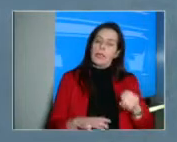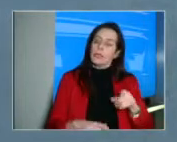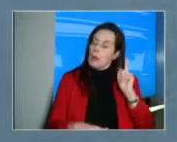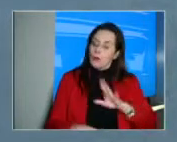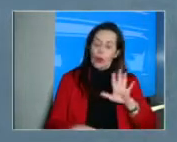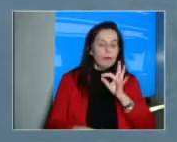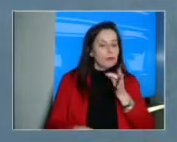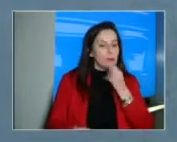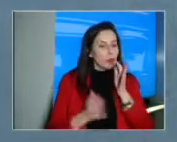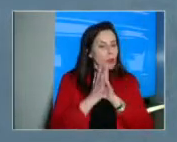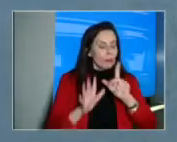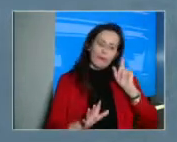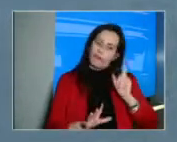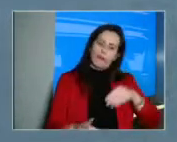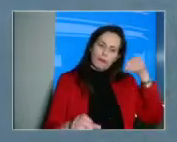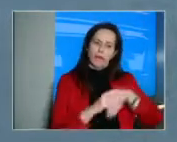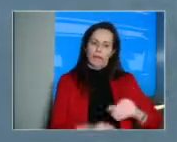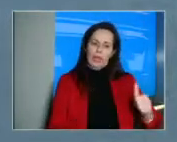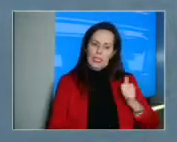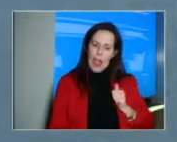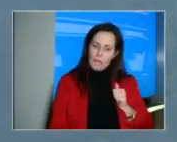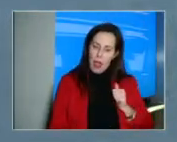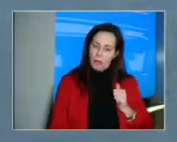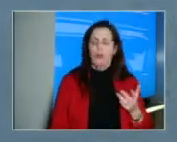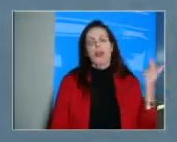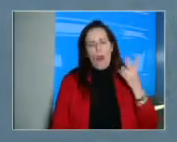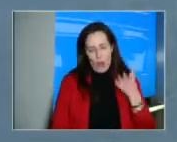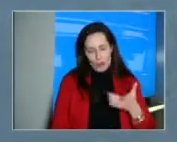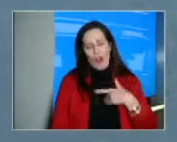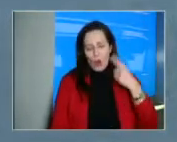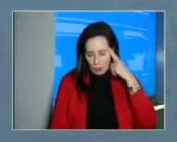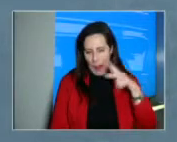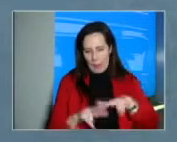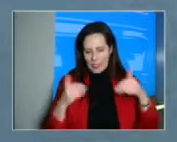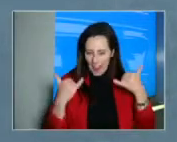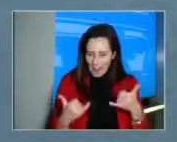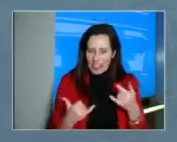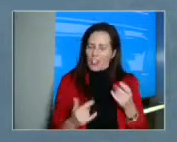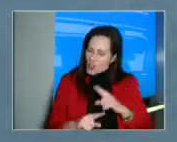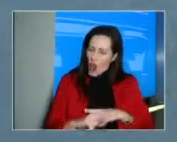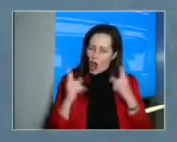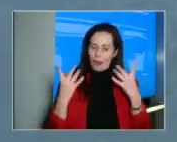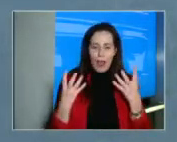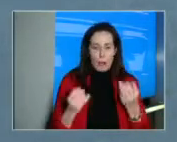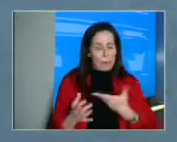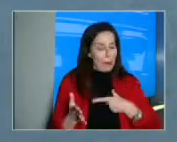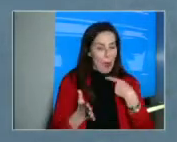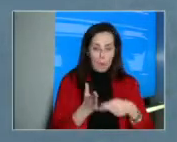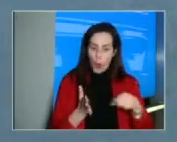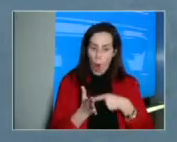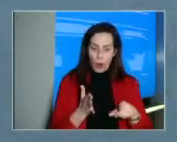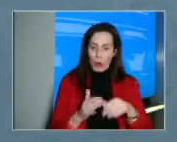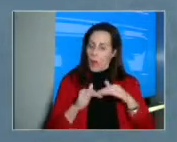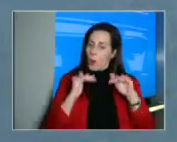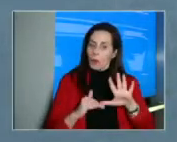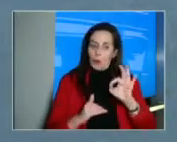כל בן ובת בגיל 18 להתגייס לצבא. כמובן שאנחנו יודעים שהמצב היום שונה ורבים מקבלים פטור. למען האמת,